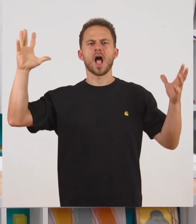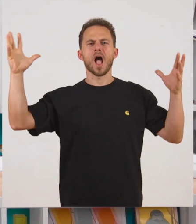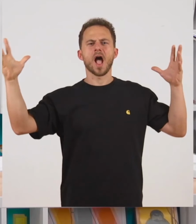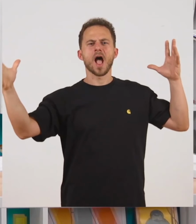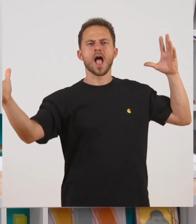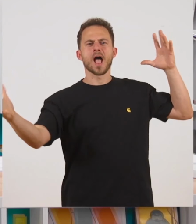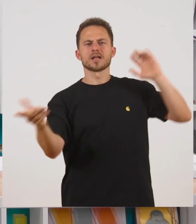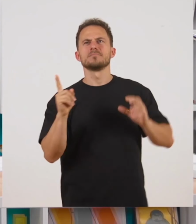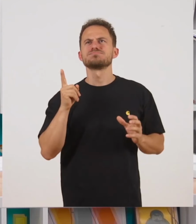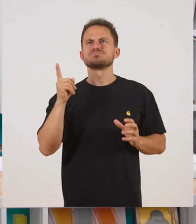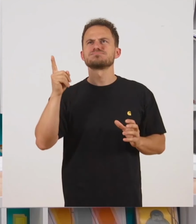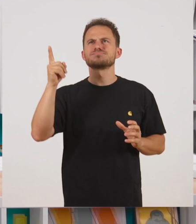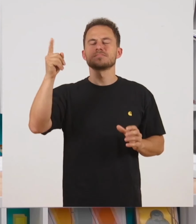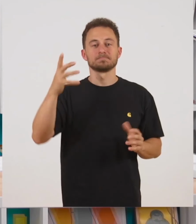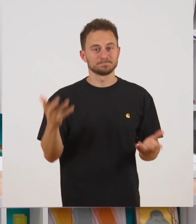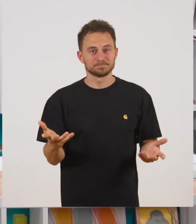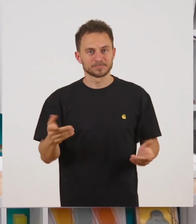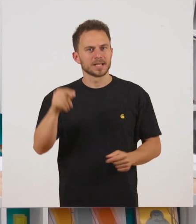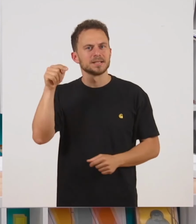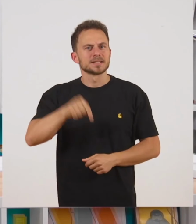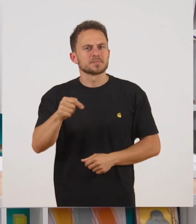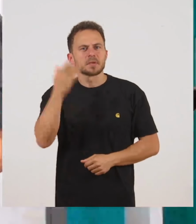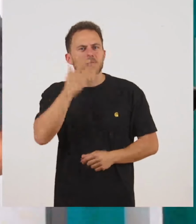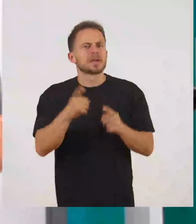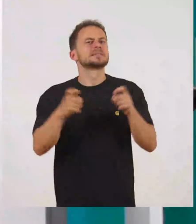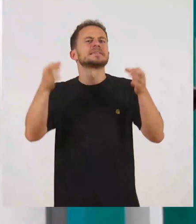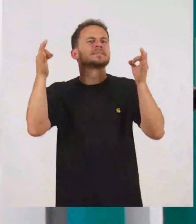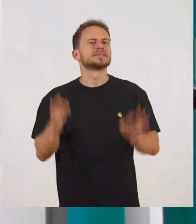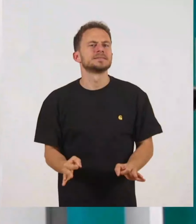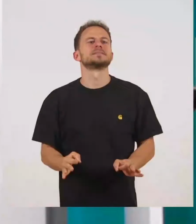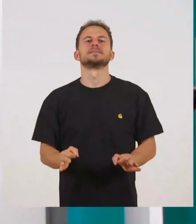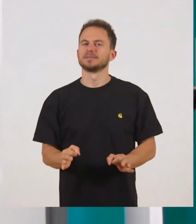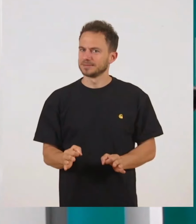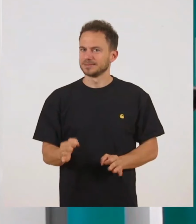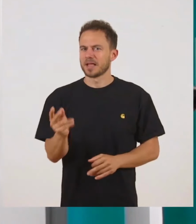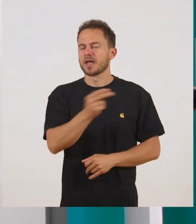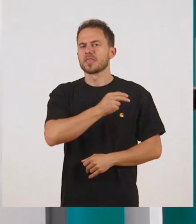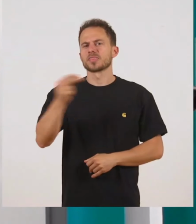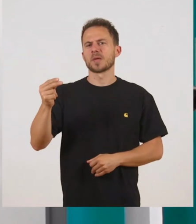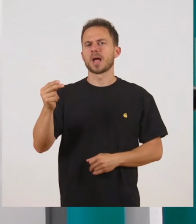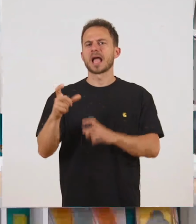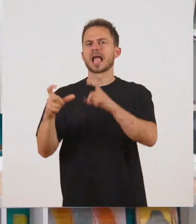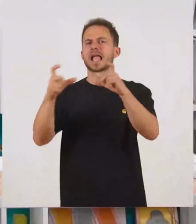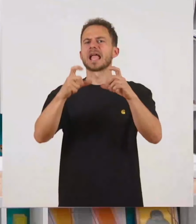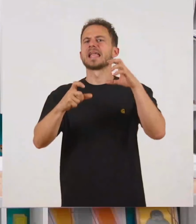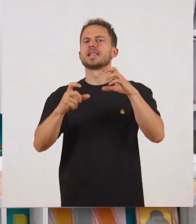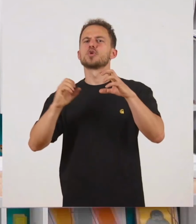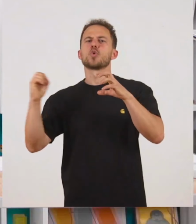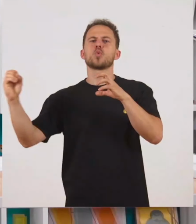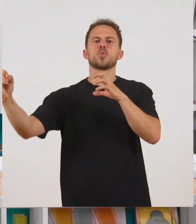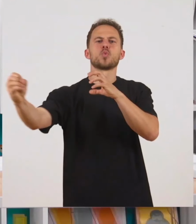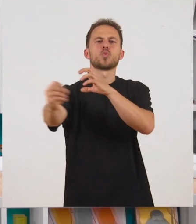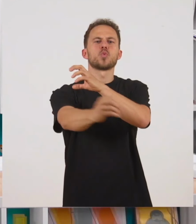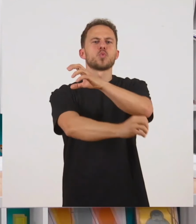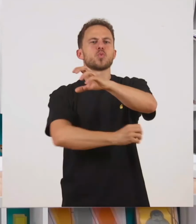Για να δούμε λοιπόν τι έχουμε να κάνουμε σήμερα. Σήμερα θα μιλήσουμε παιδιά για το ηλιακό σύστημα. Ωραία! Είναι το